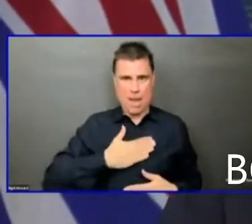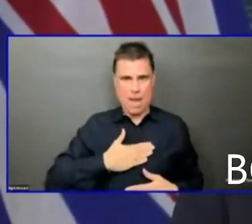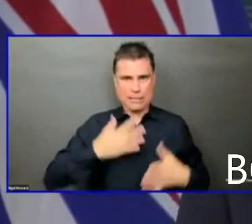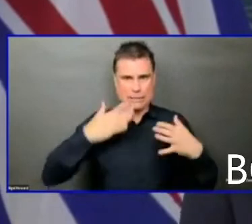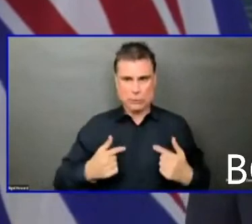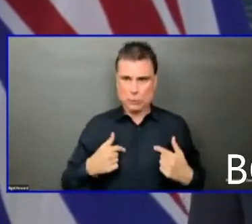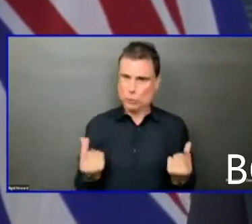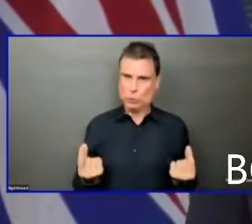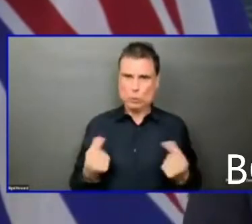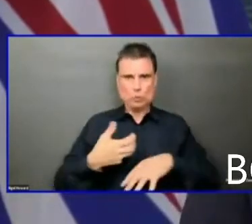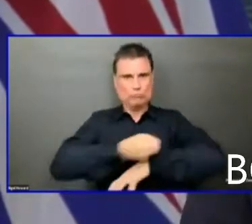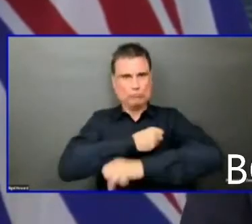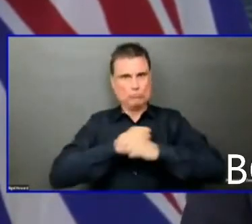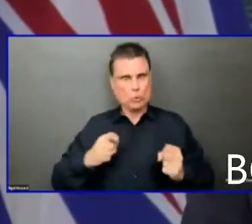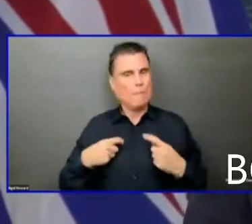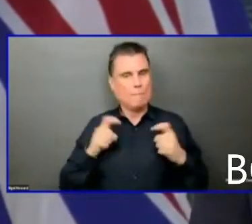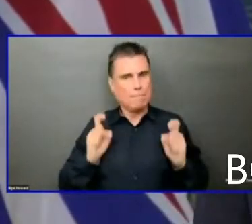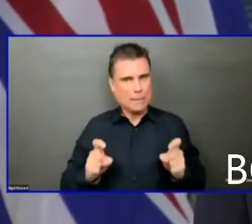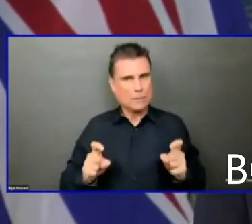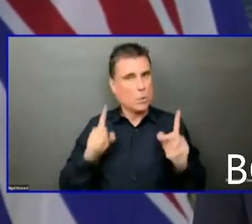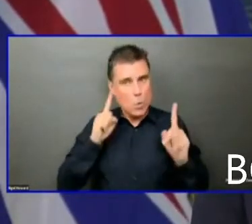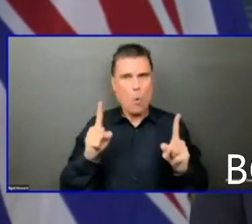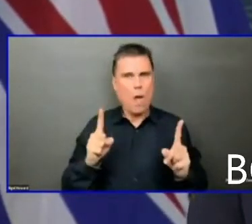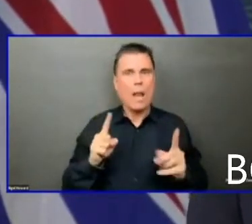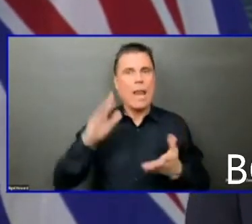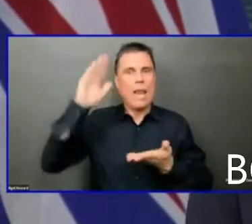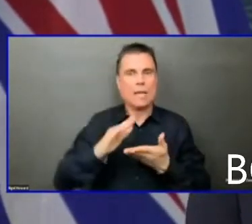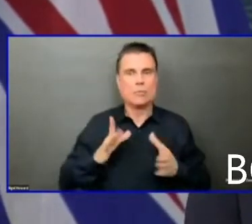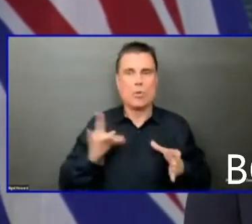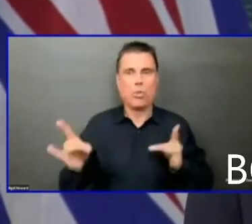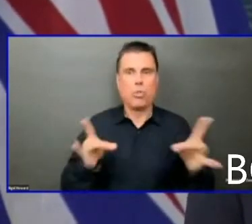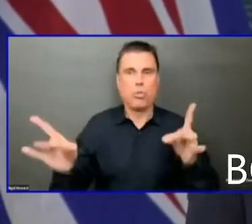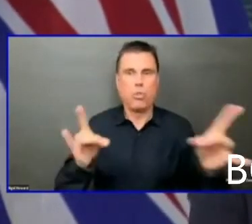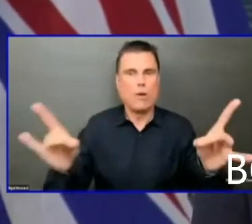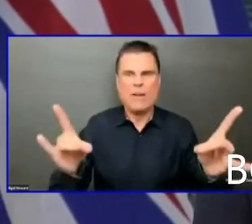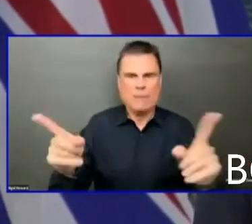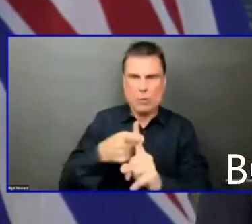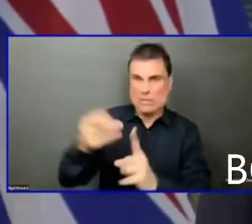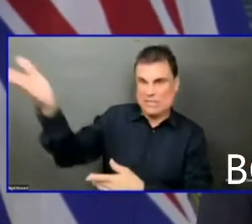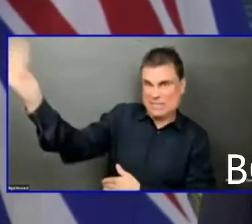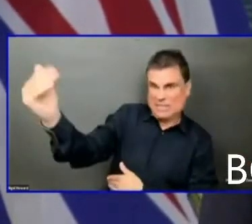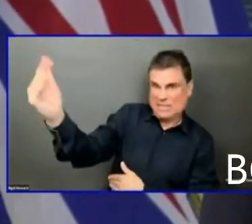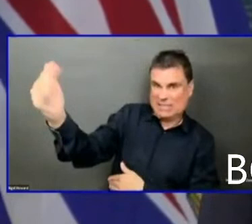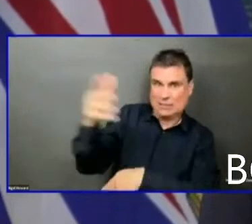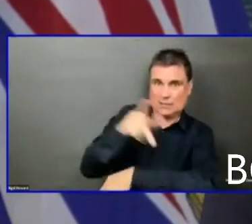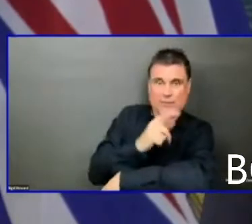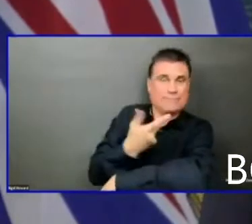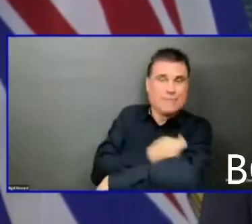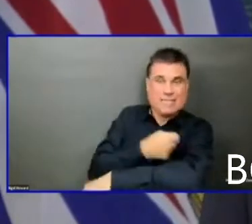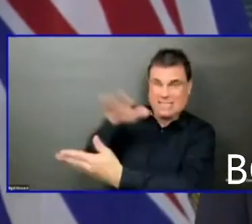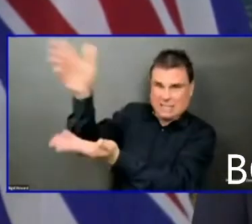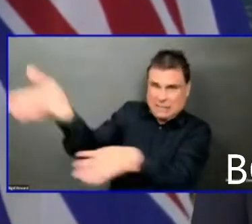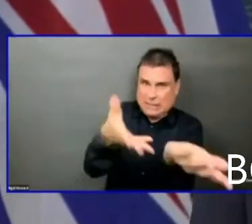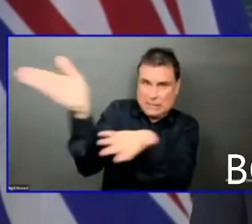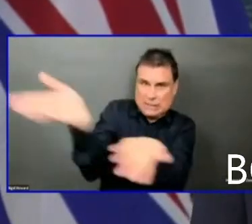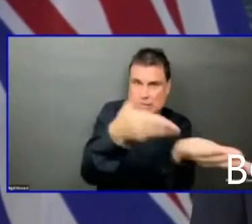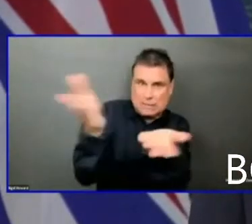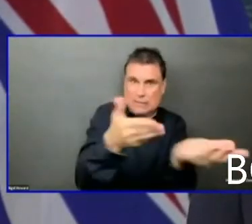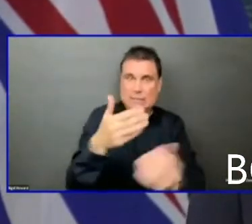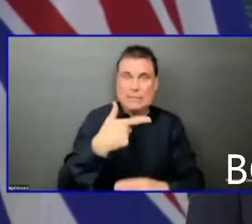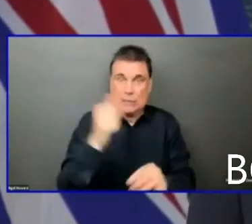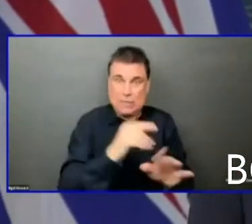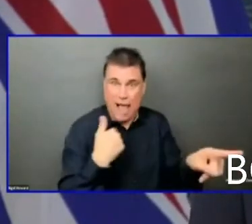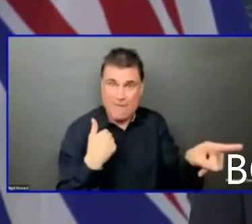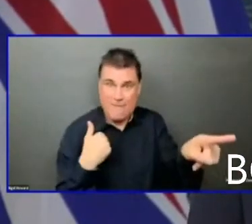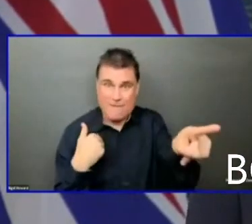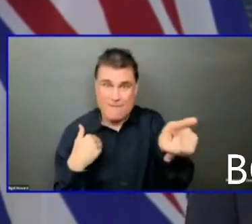的行为然后来减少这个病毒的传播。那么这样的话呢，才能够保